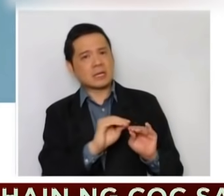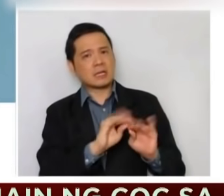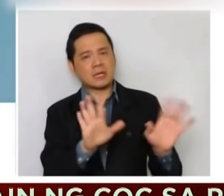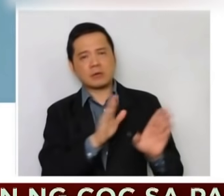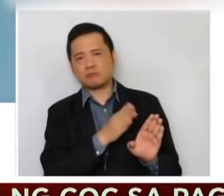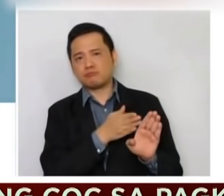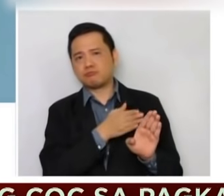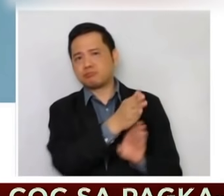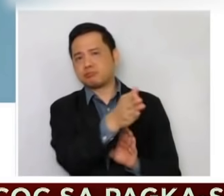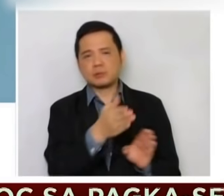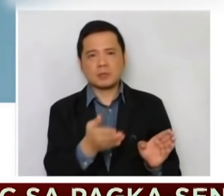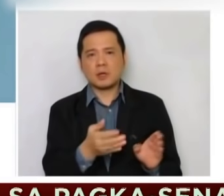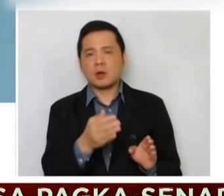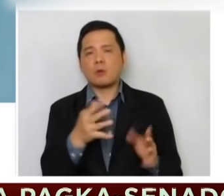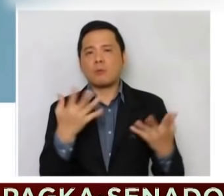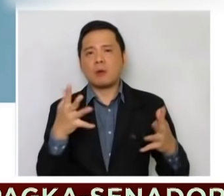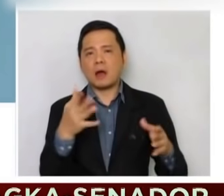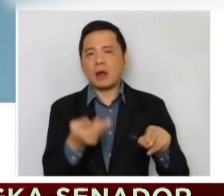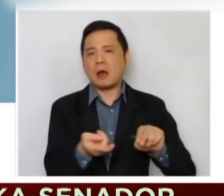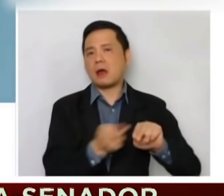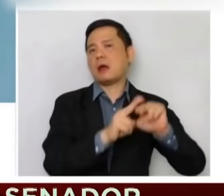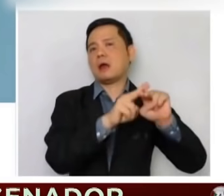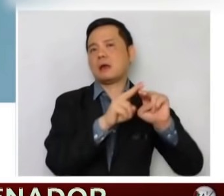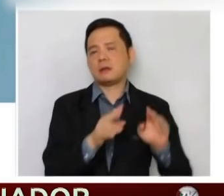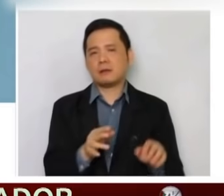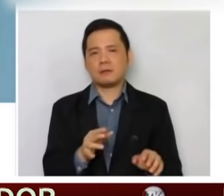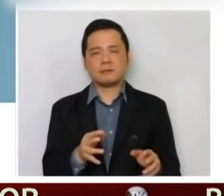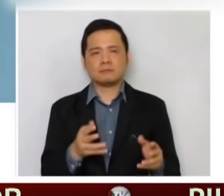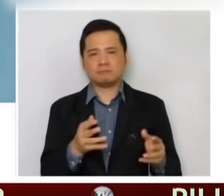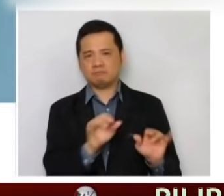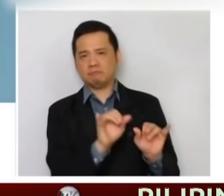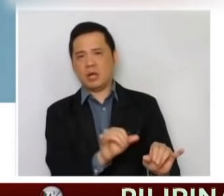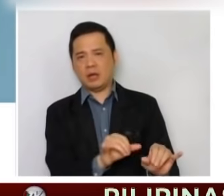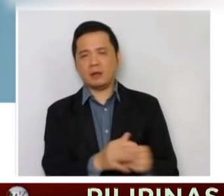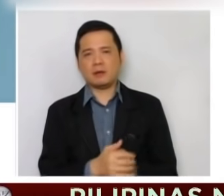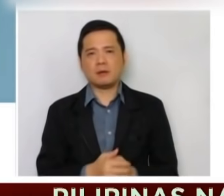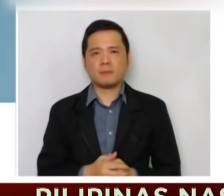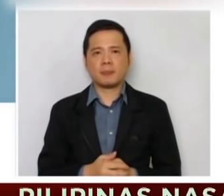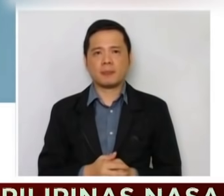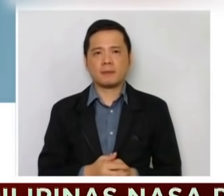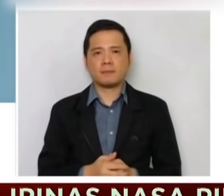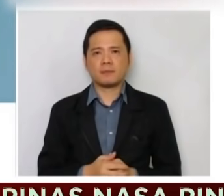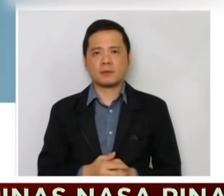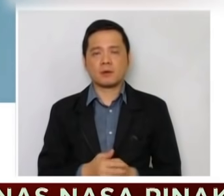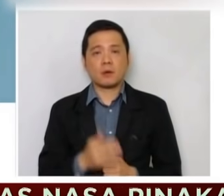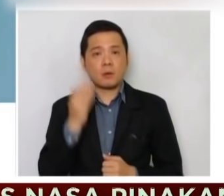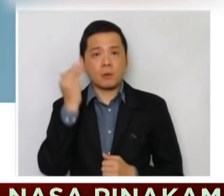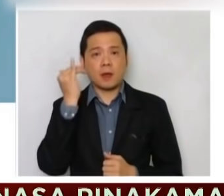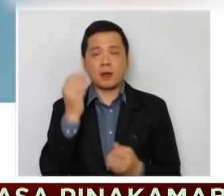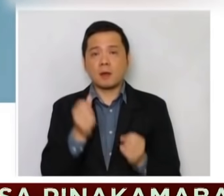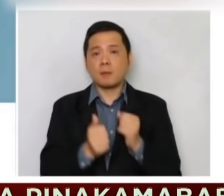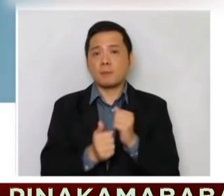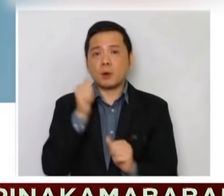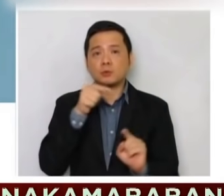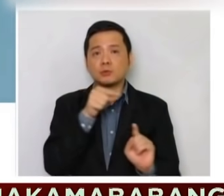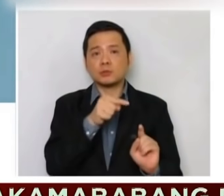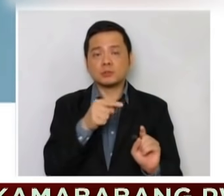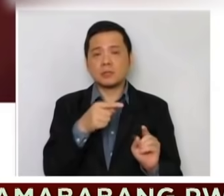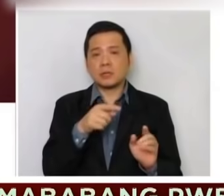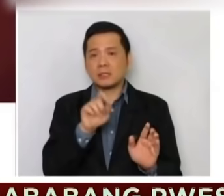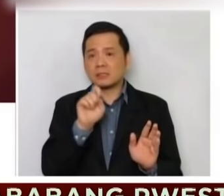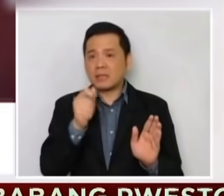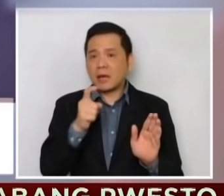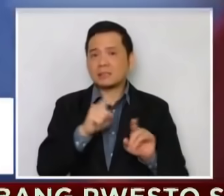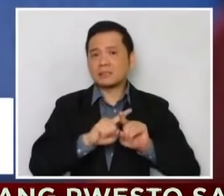the public, the consuming public, because most of the risks are now transferred to the private